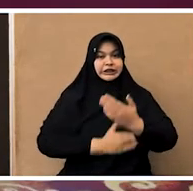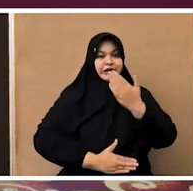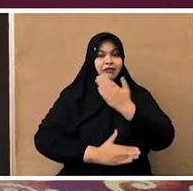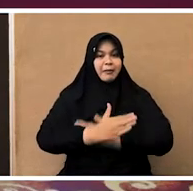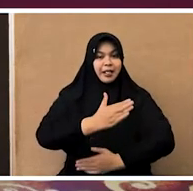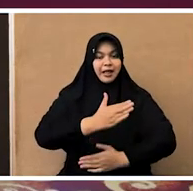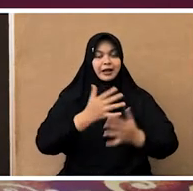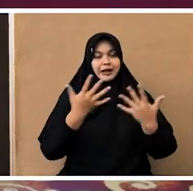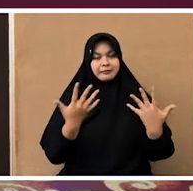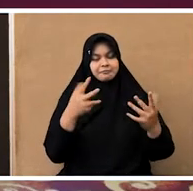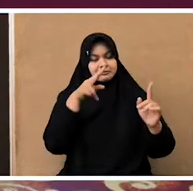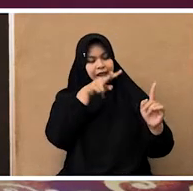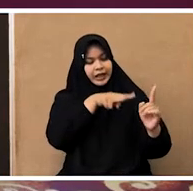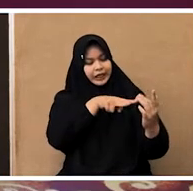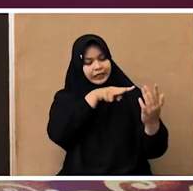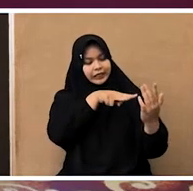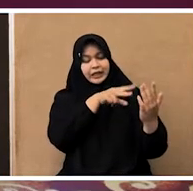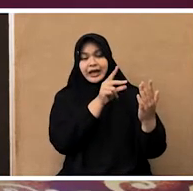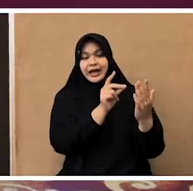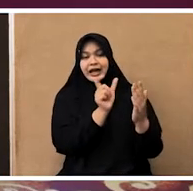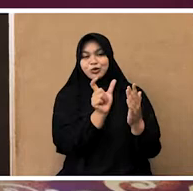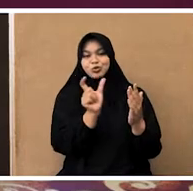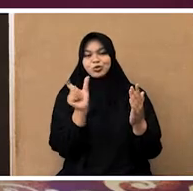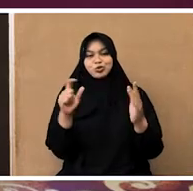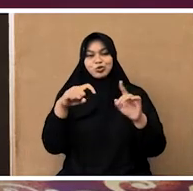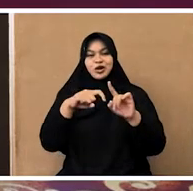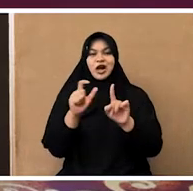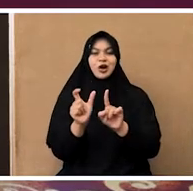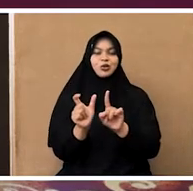melihat RUU KUHP